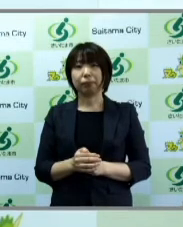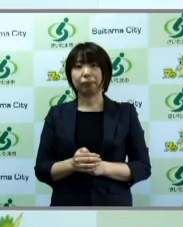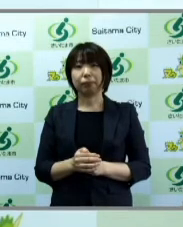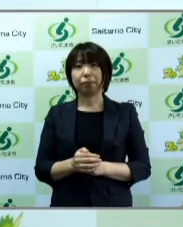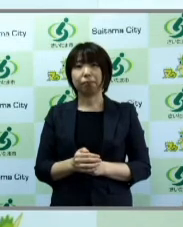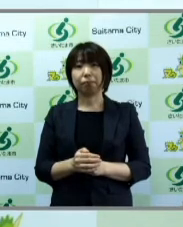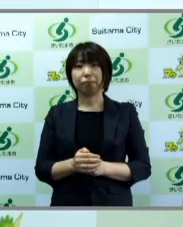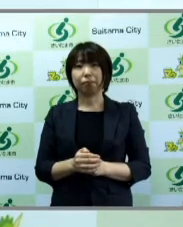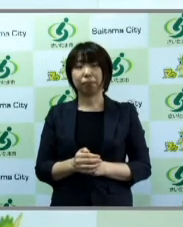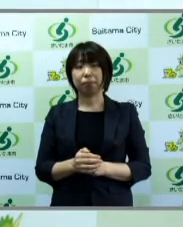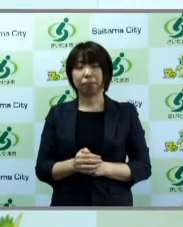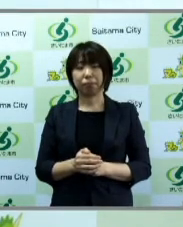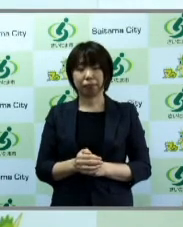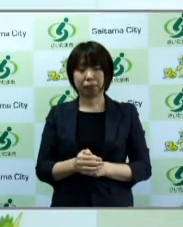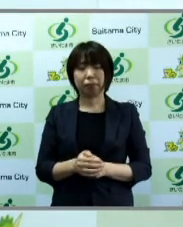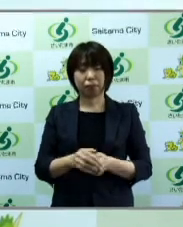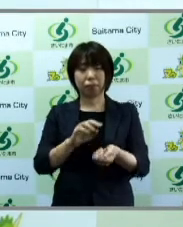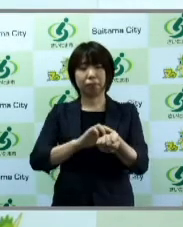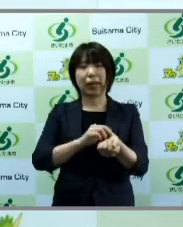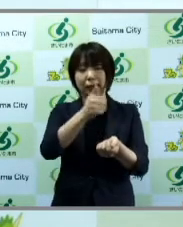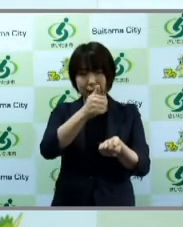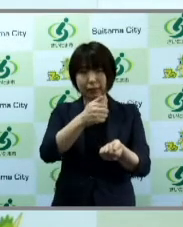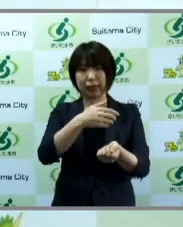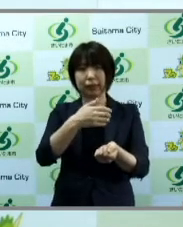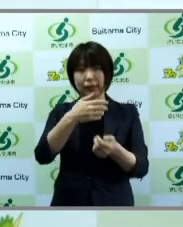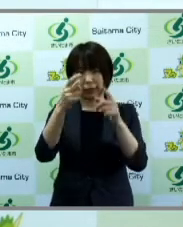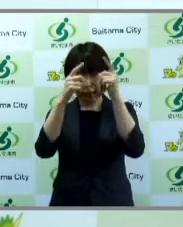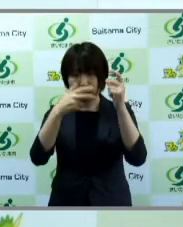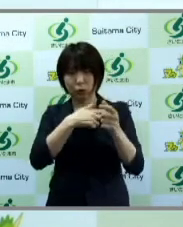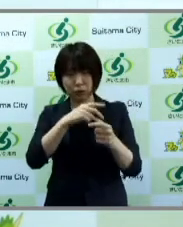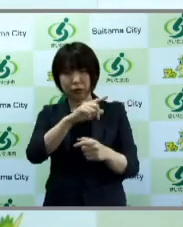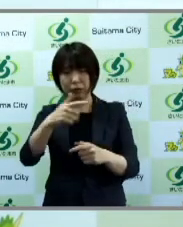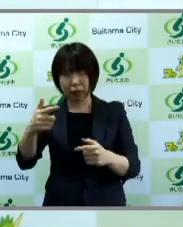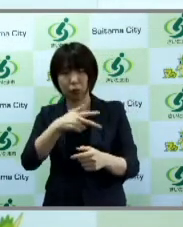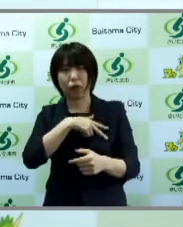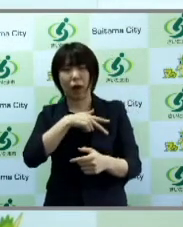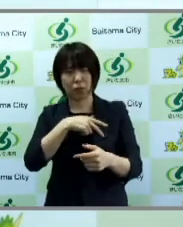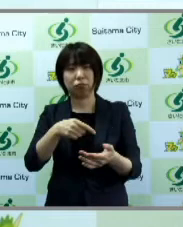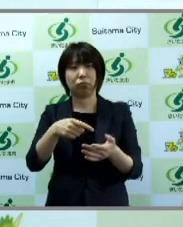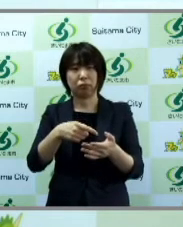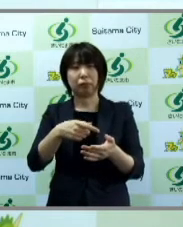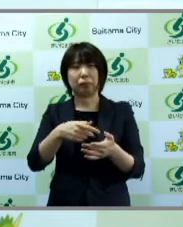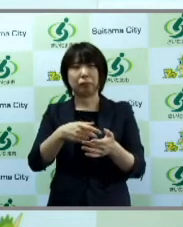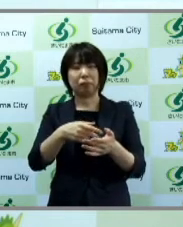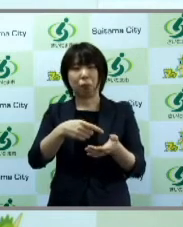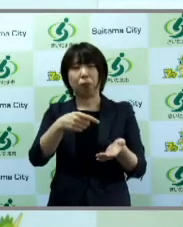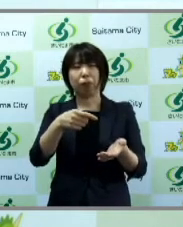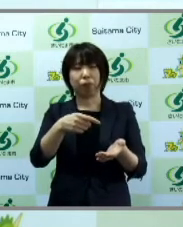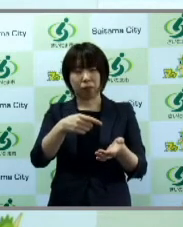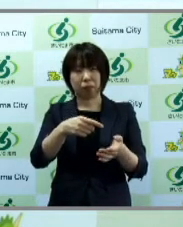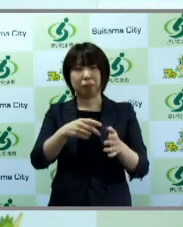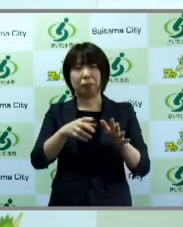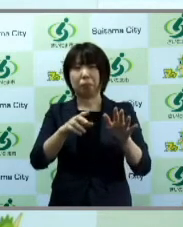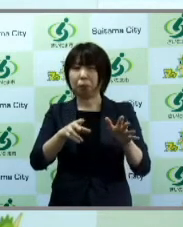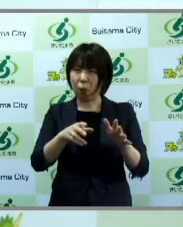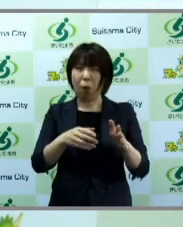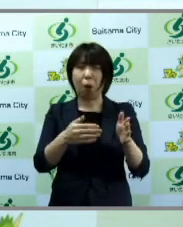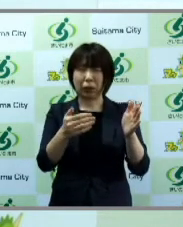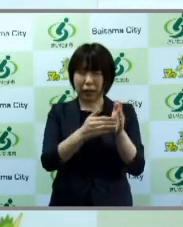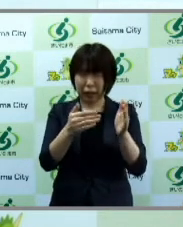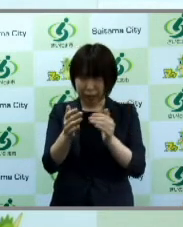限られた資源の中で今私たちもそれぞれの仕事を今やっておりますので、その中